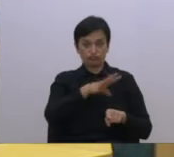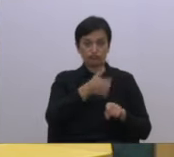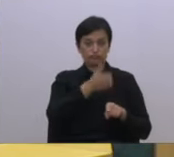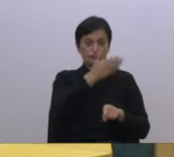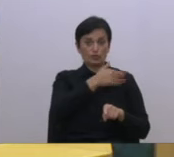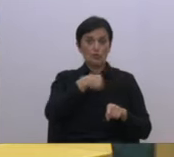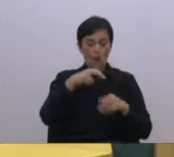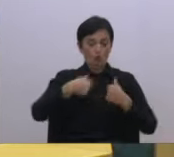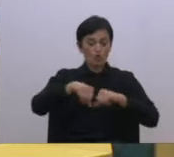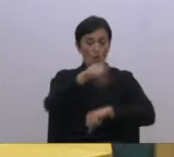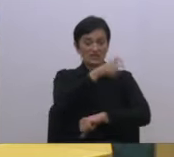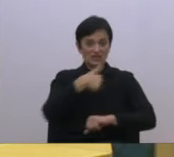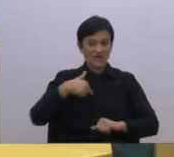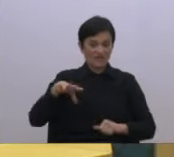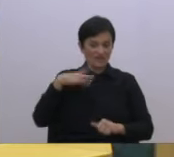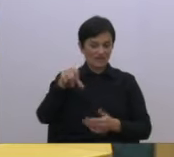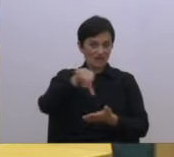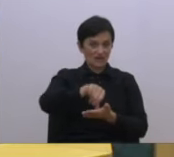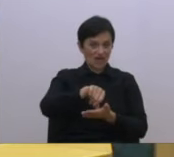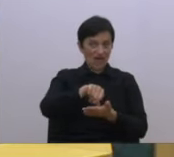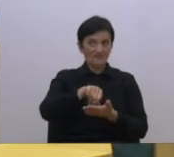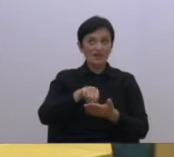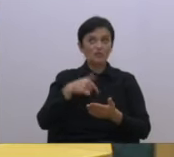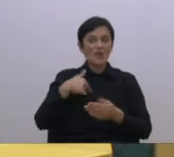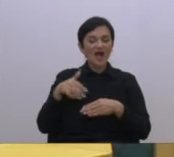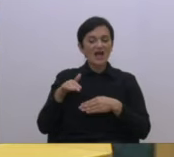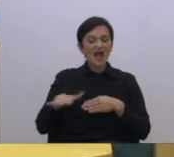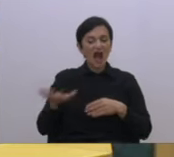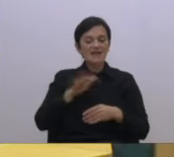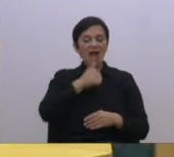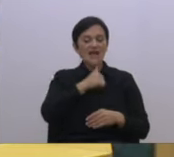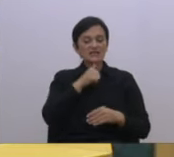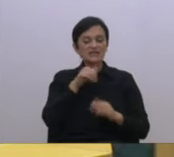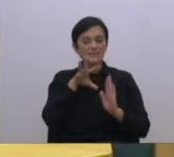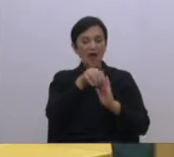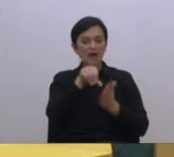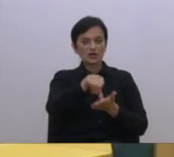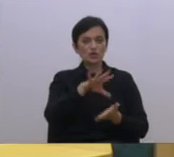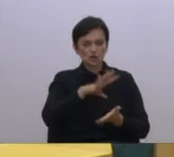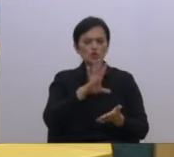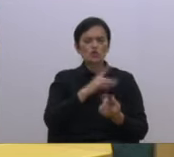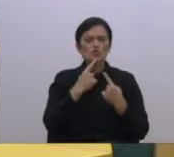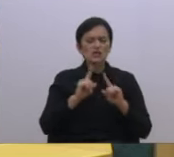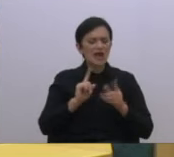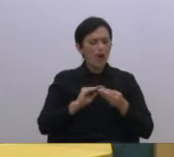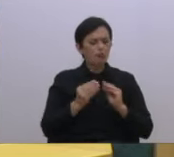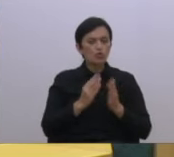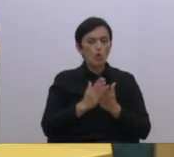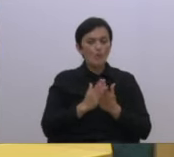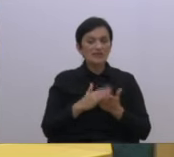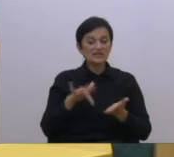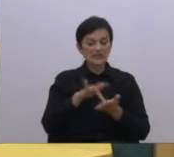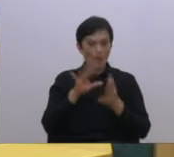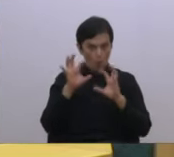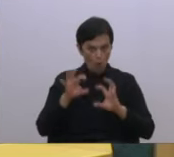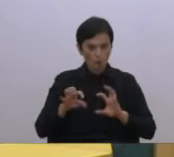საკონსტიტუციო კომისიის წევრი ვიყავი, როგორც ასე ვთქვათ, გარე ექსპერტი. ზუსტად ეს საუბრები იყო. კი, მაგრამ რა პრობლემა არის? სამოქალაქო კოდექსში ხო